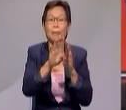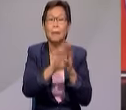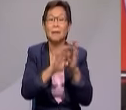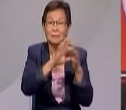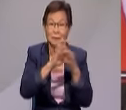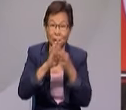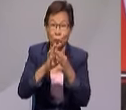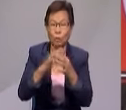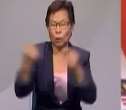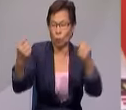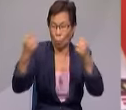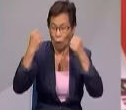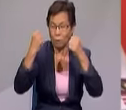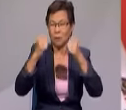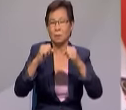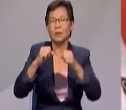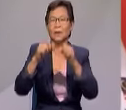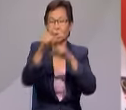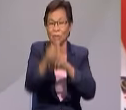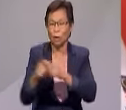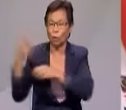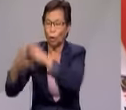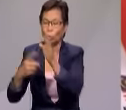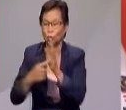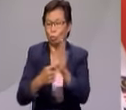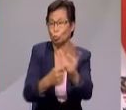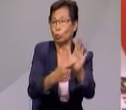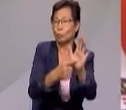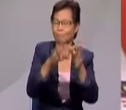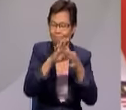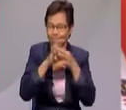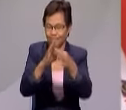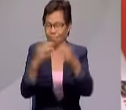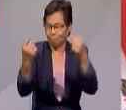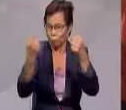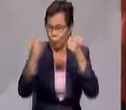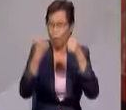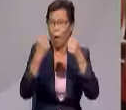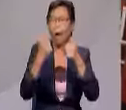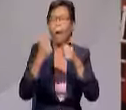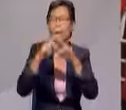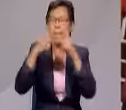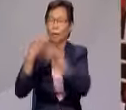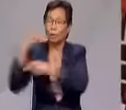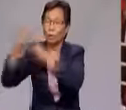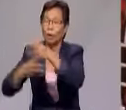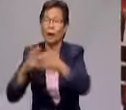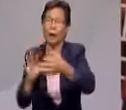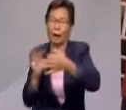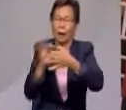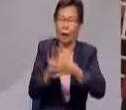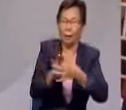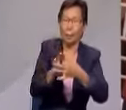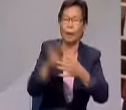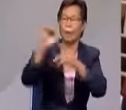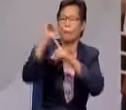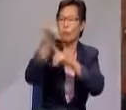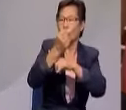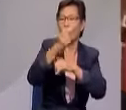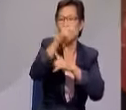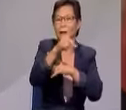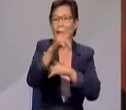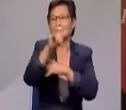berkata, kekuatan calon warisan merupakan lambang kepada kerjasama mantap parti warisan dan gabungannya iaitu Pertubuhan